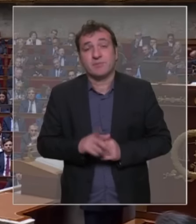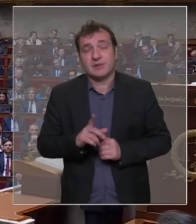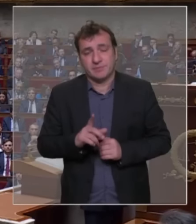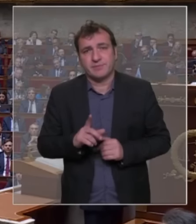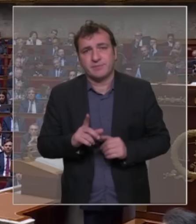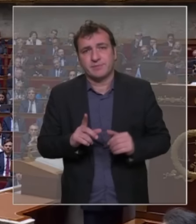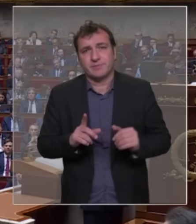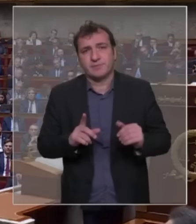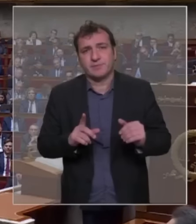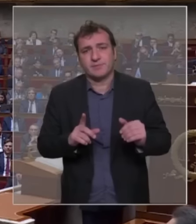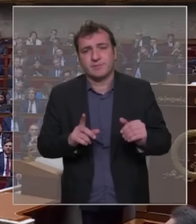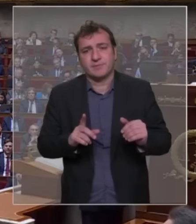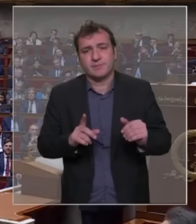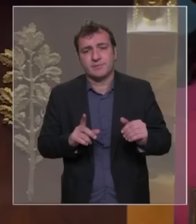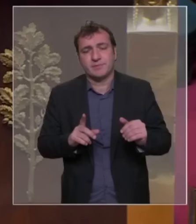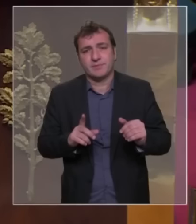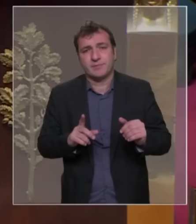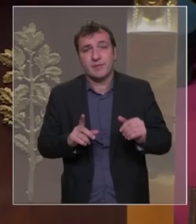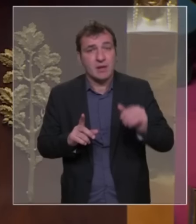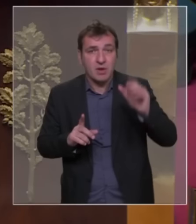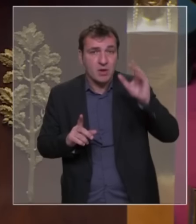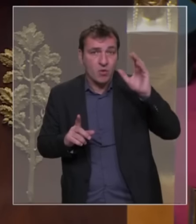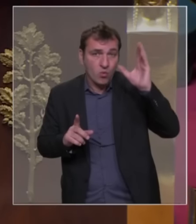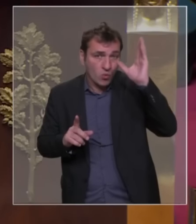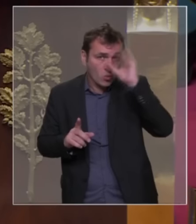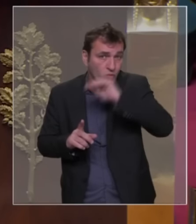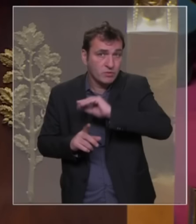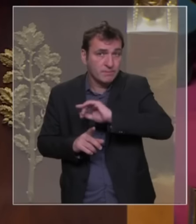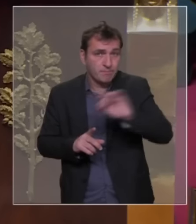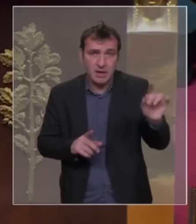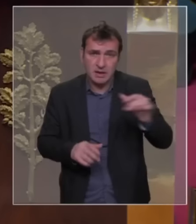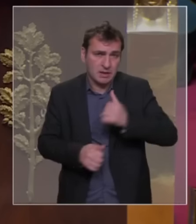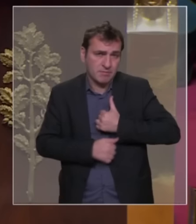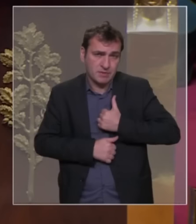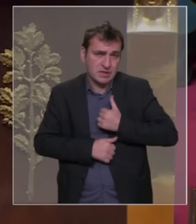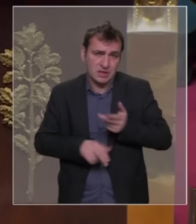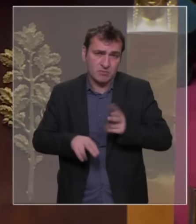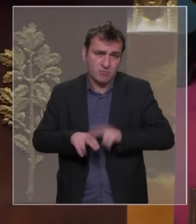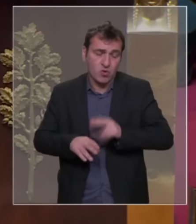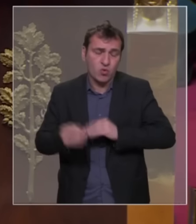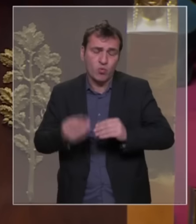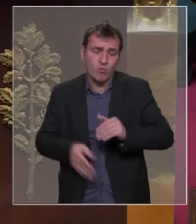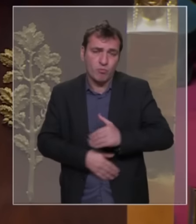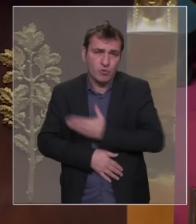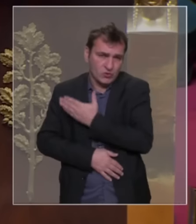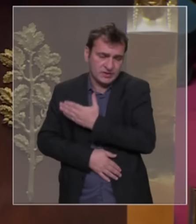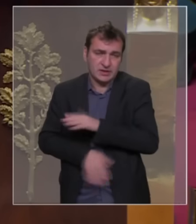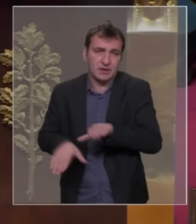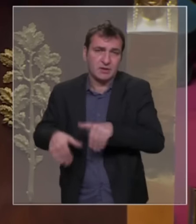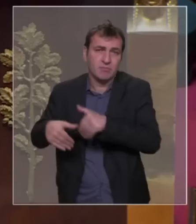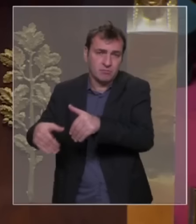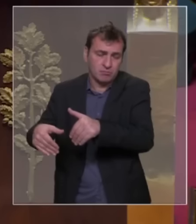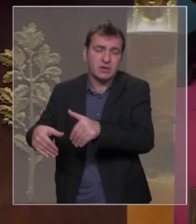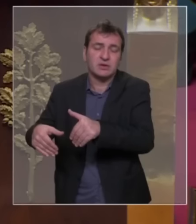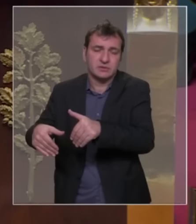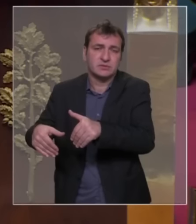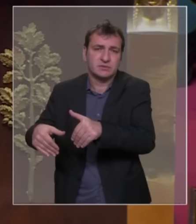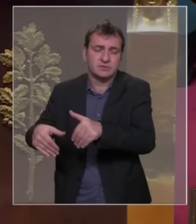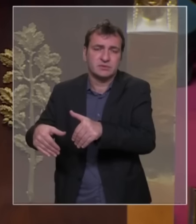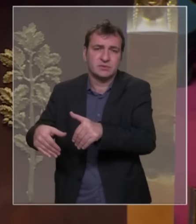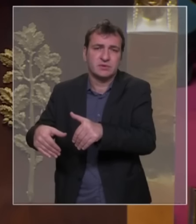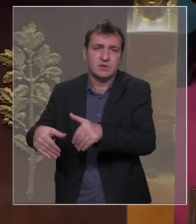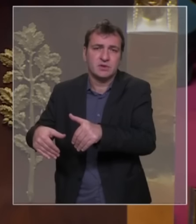nous n'oublions, mesdames et messieurs, je n'oublie aucun des militaires morts ou blessés en opération. Et puisque j'ai évoqué